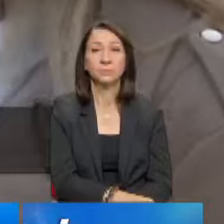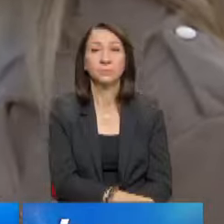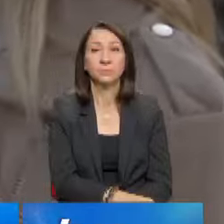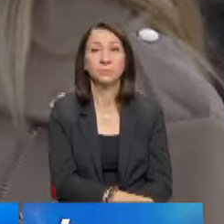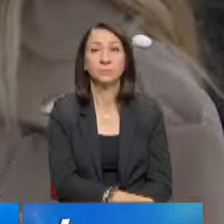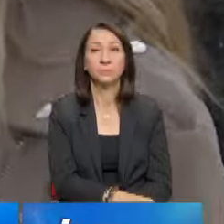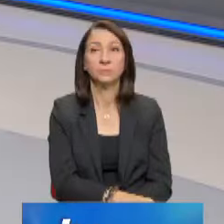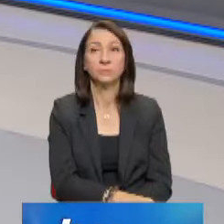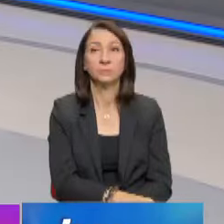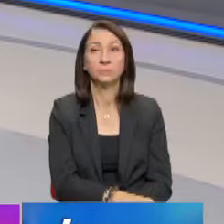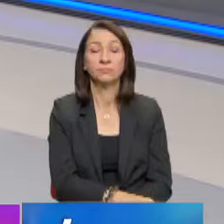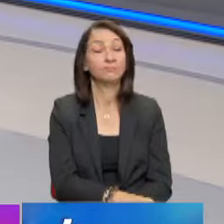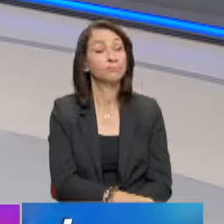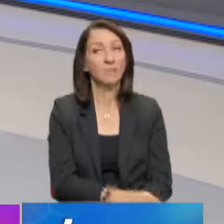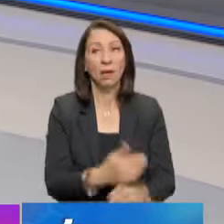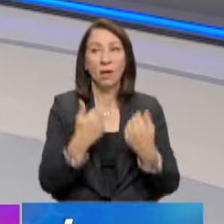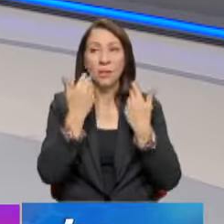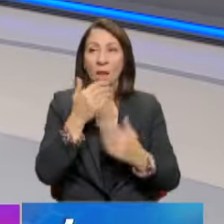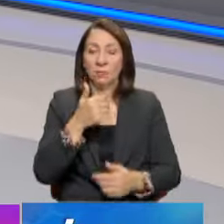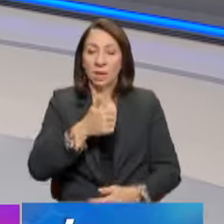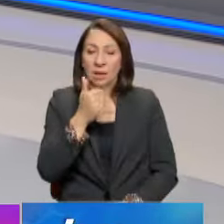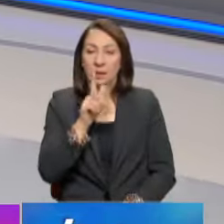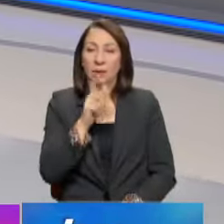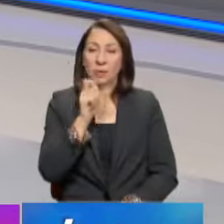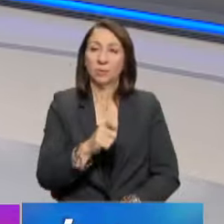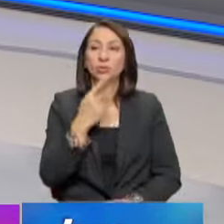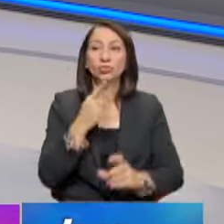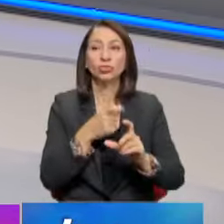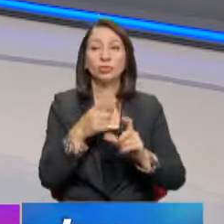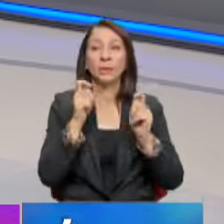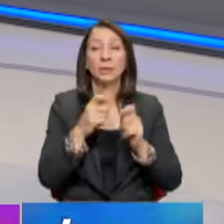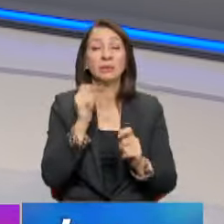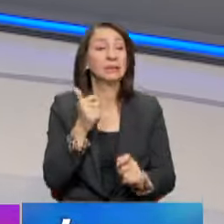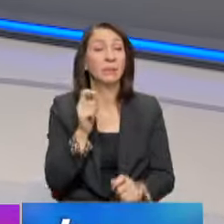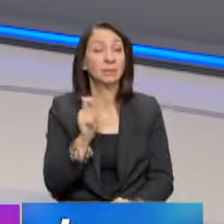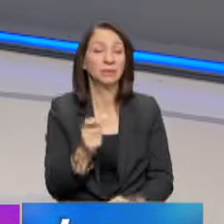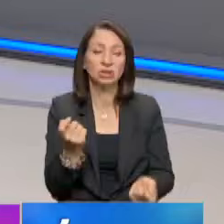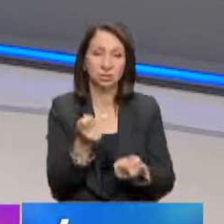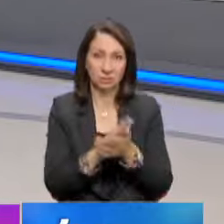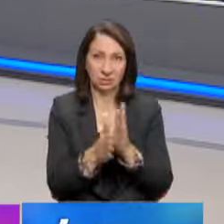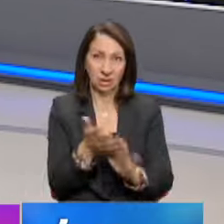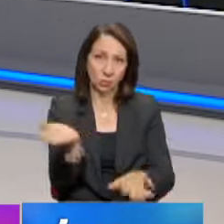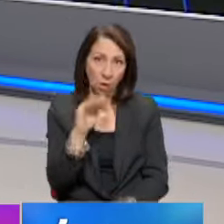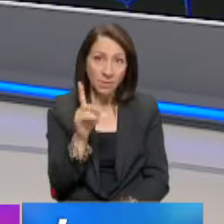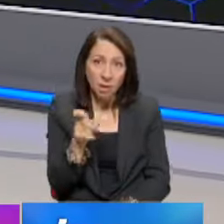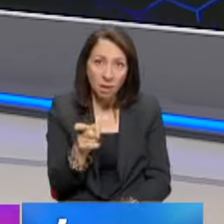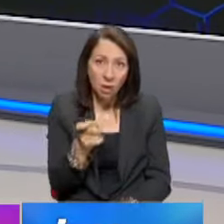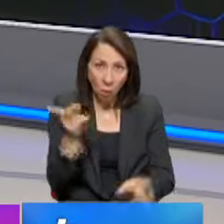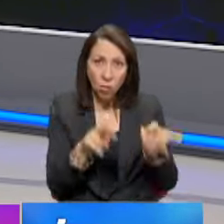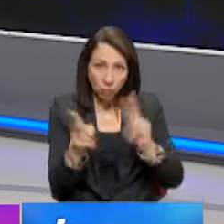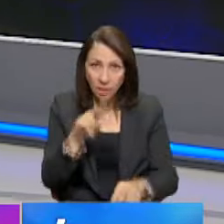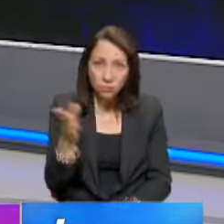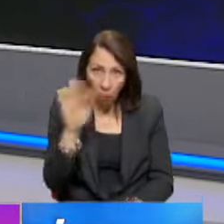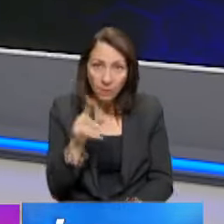Ha? Adalet Bakanı gereği yapılır diyor, soruşturması yapılır diyor. Ne zaman yapılır? İş işten geçtikten sonra mı?